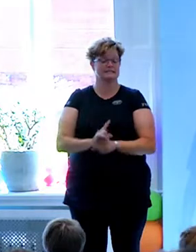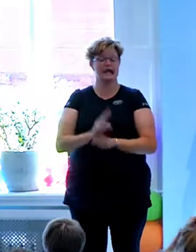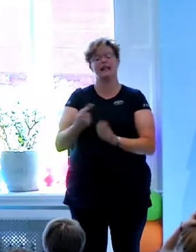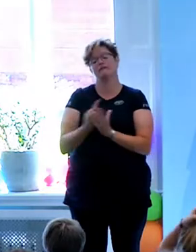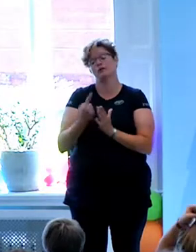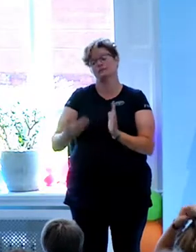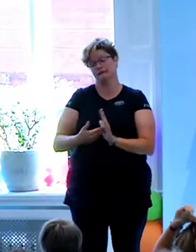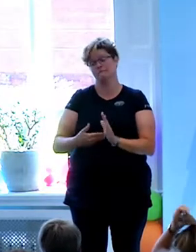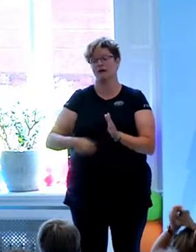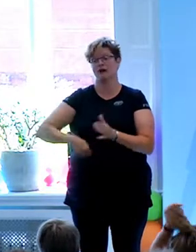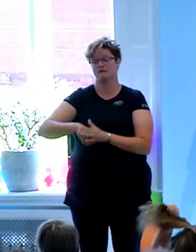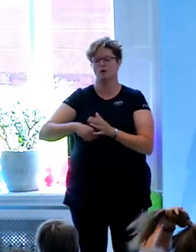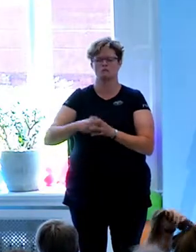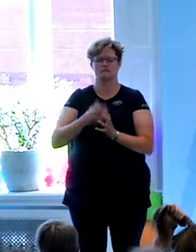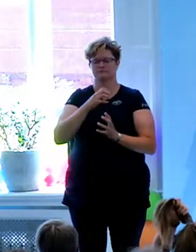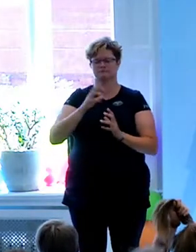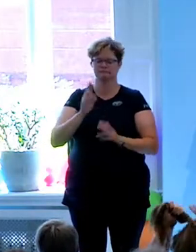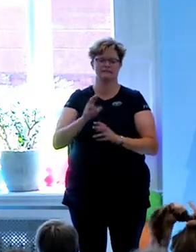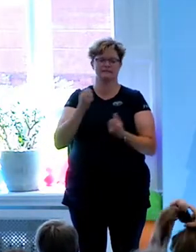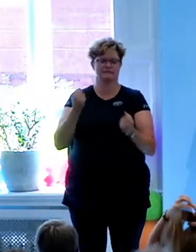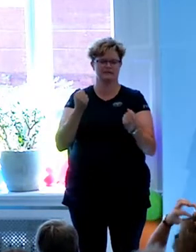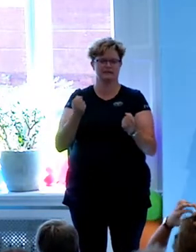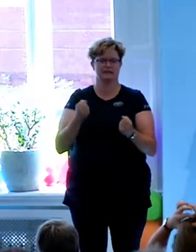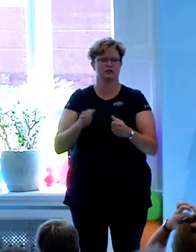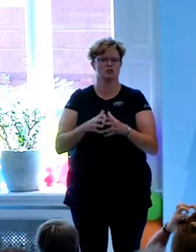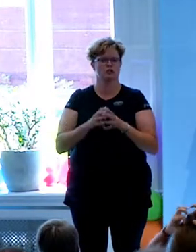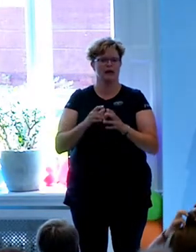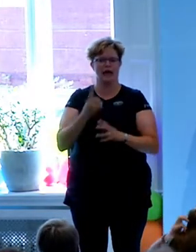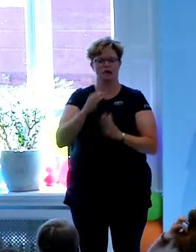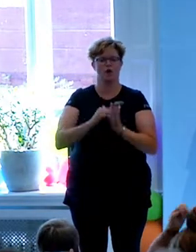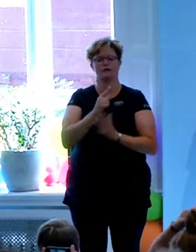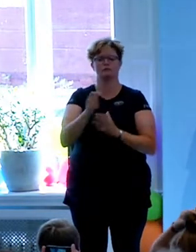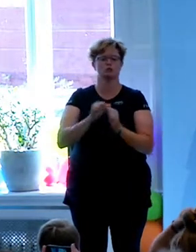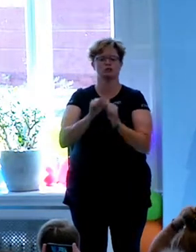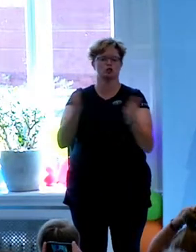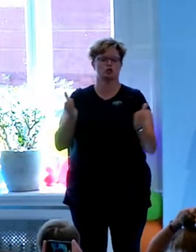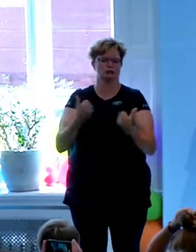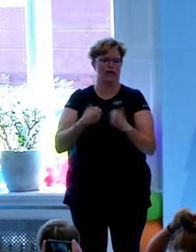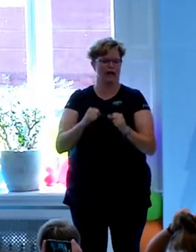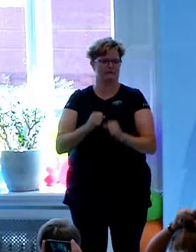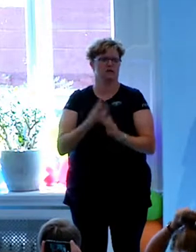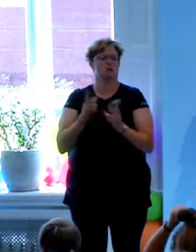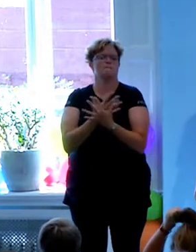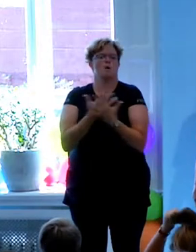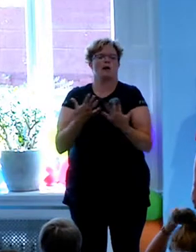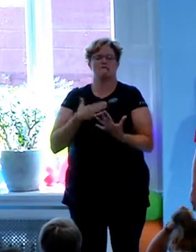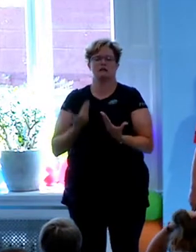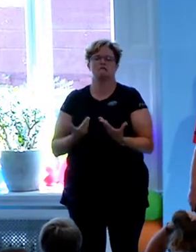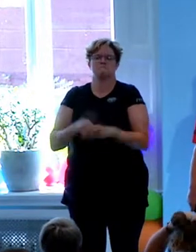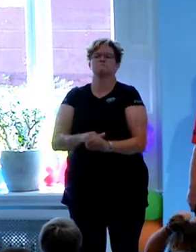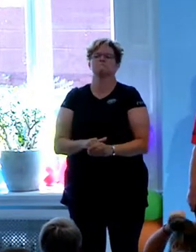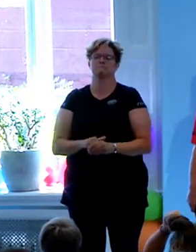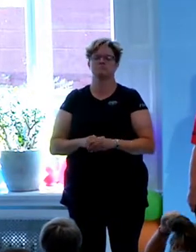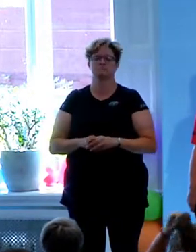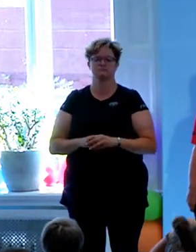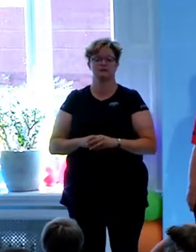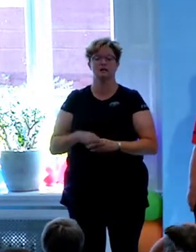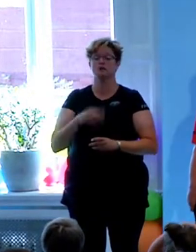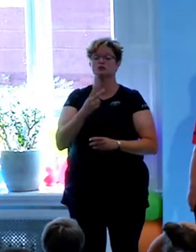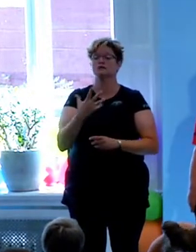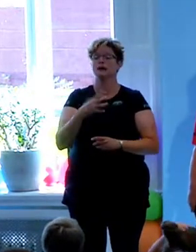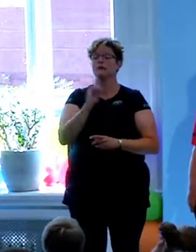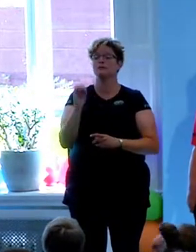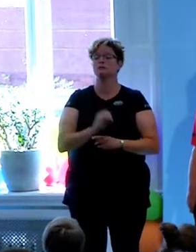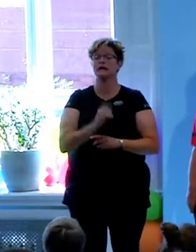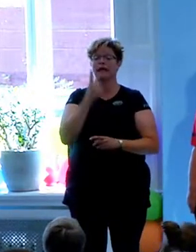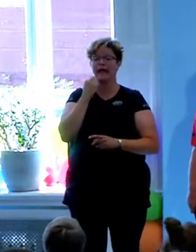fritid. Fotbollen är gigantiskt viktig. Det är en av de största aktiviteterna som så många vill ägna sig åt. 25% av